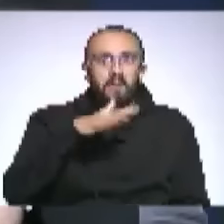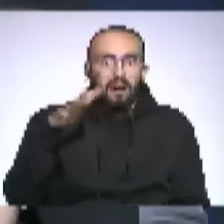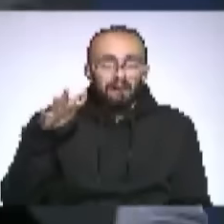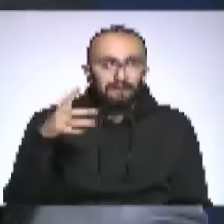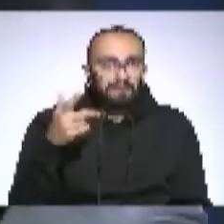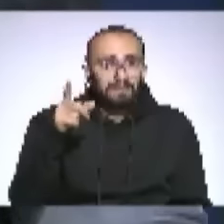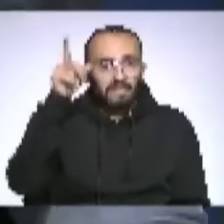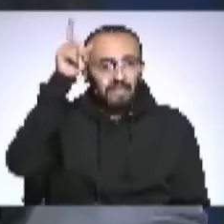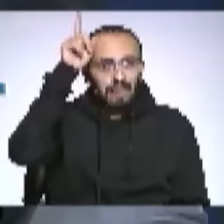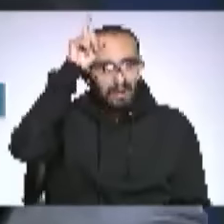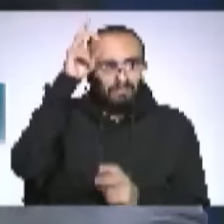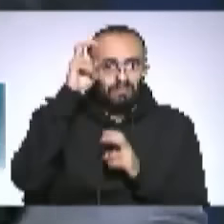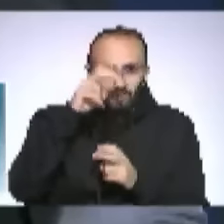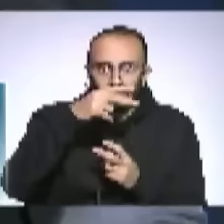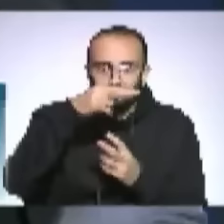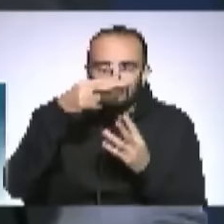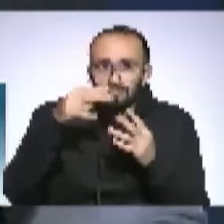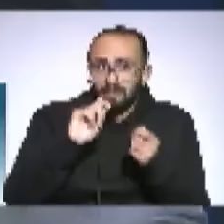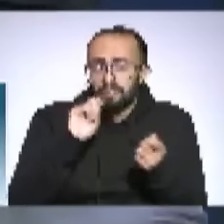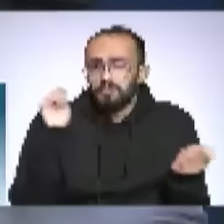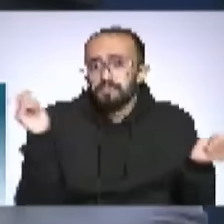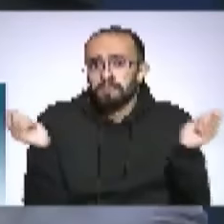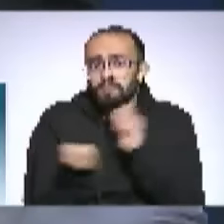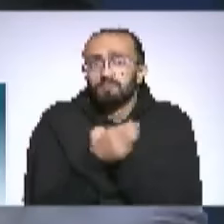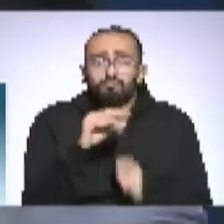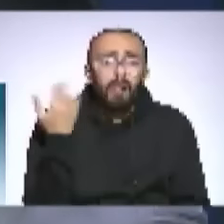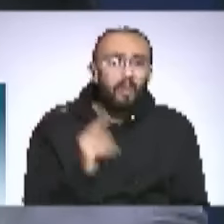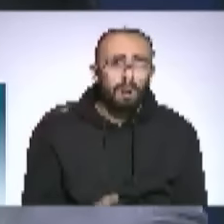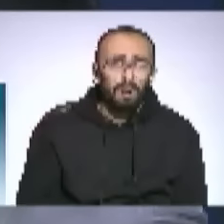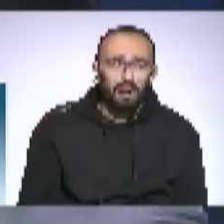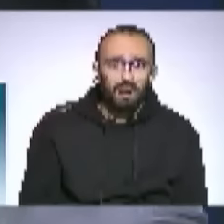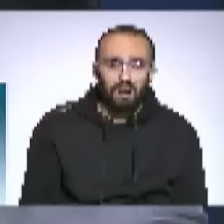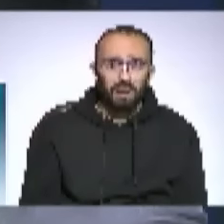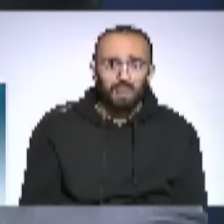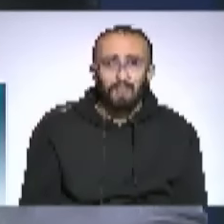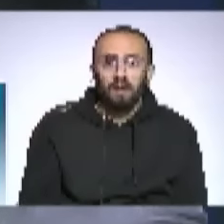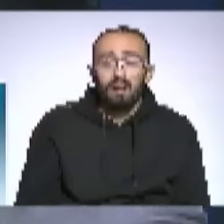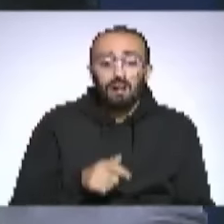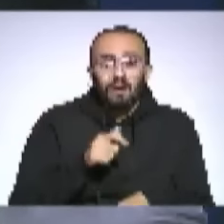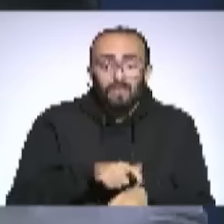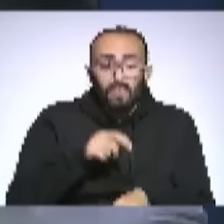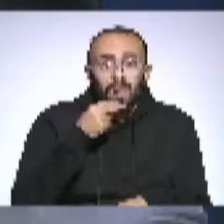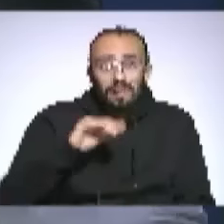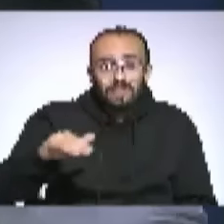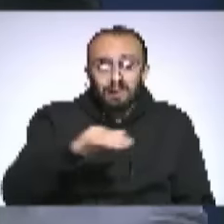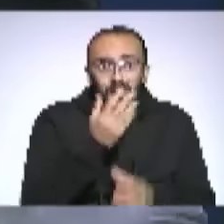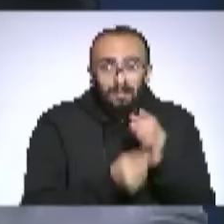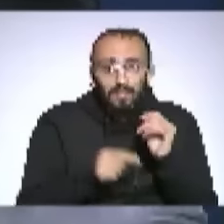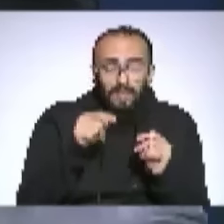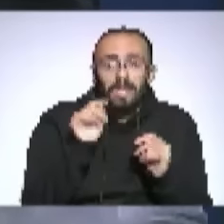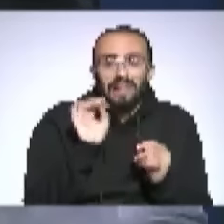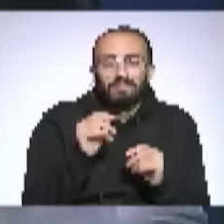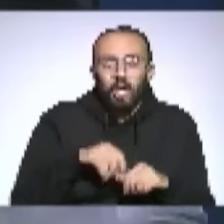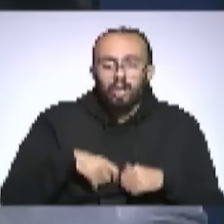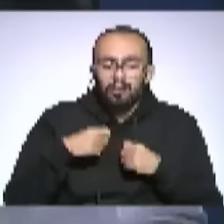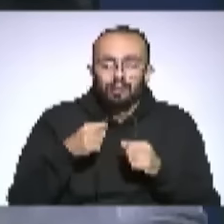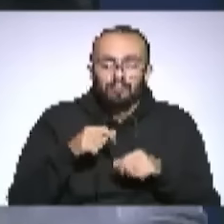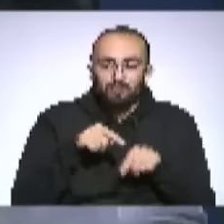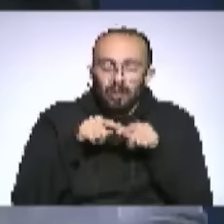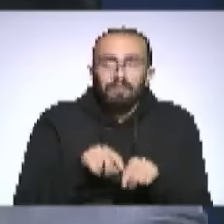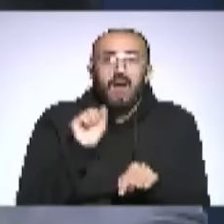في مصر كره سياحيه متغيرات والولاد دول لازم يعيشوا المستوى بتاع دخل